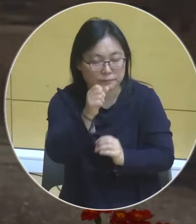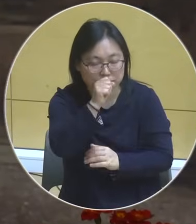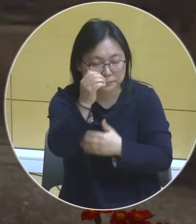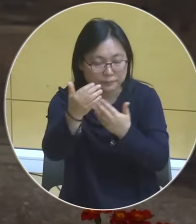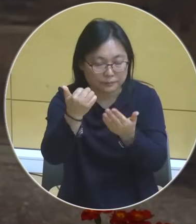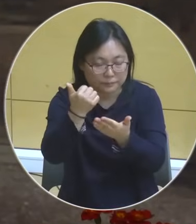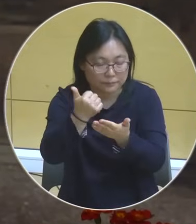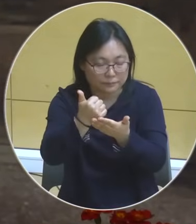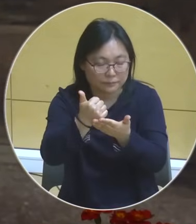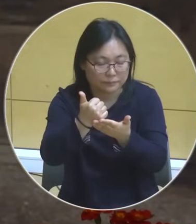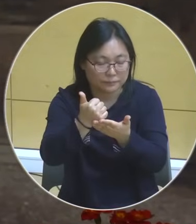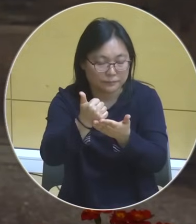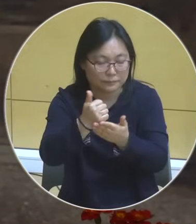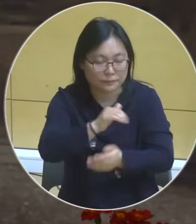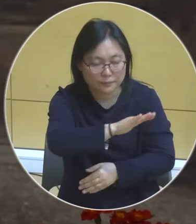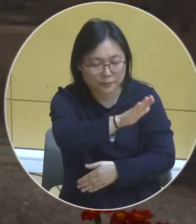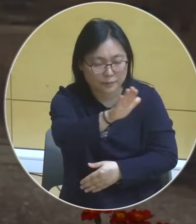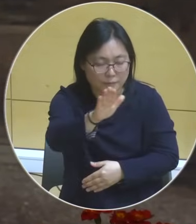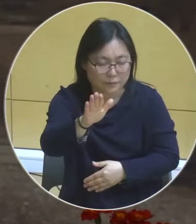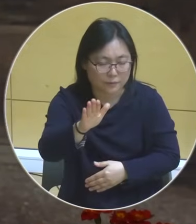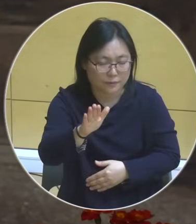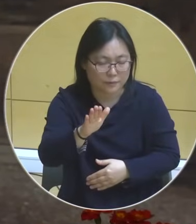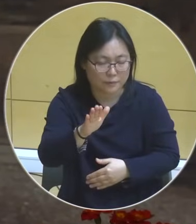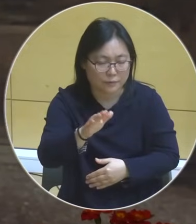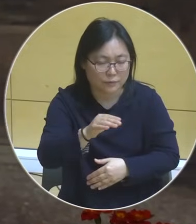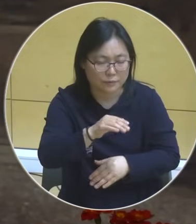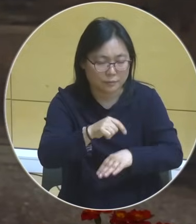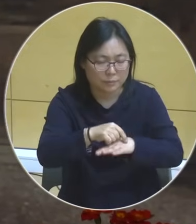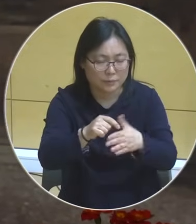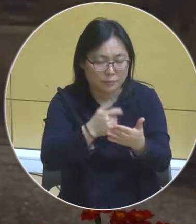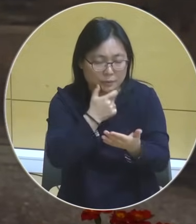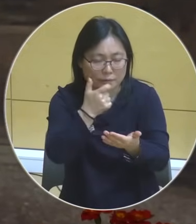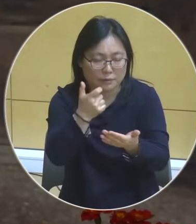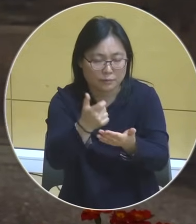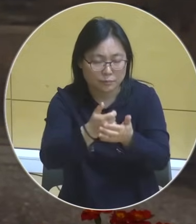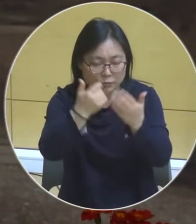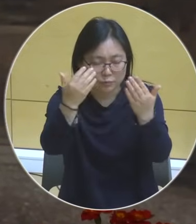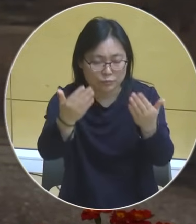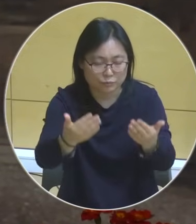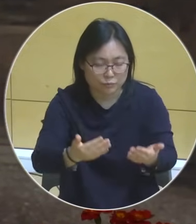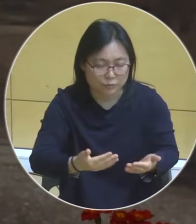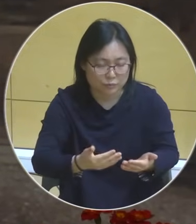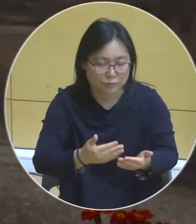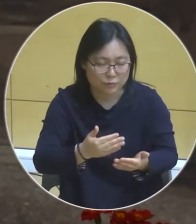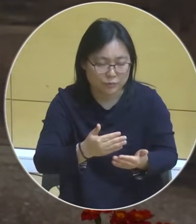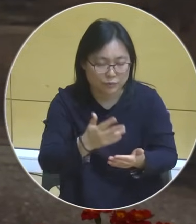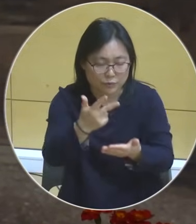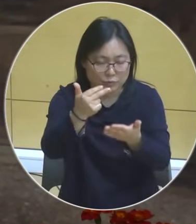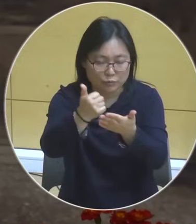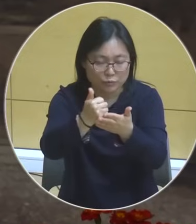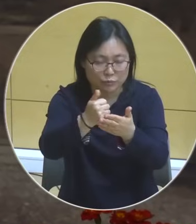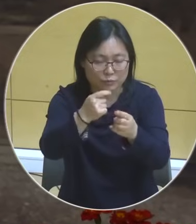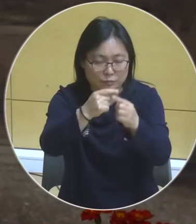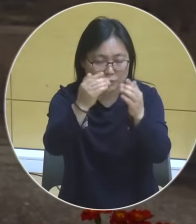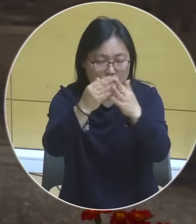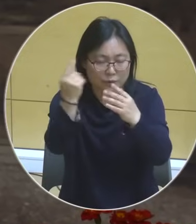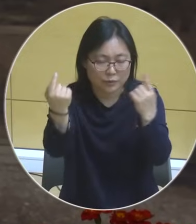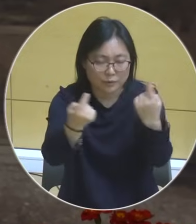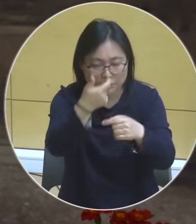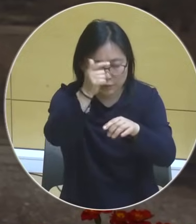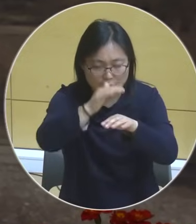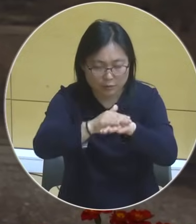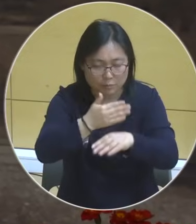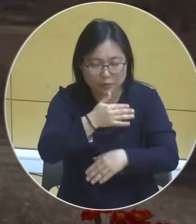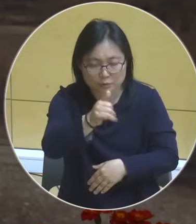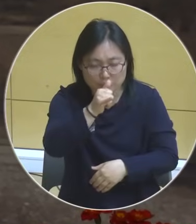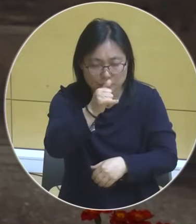오신 하나님, 저희들로 하여금 우리의 마음을 감동시켜 주시사 주님의 전에 나와 함께 예배 드릴 수 있도록